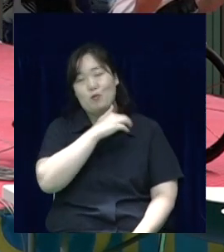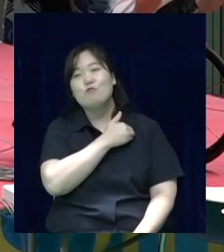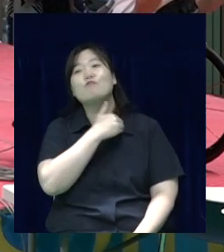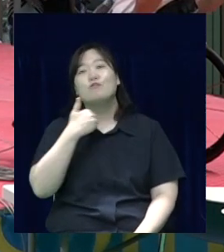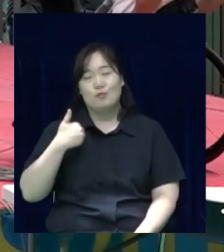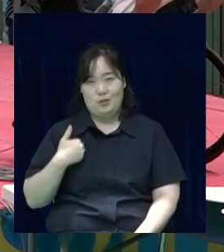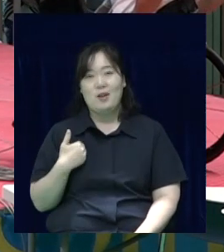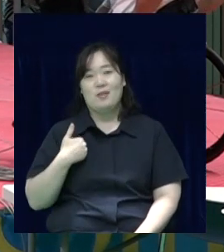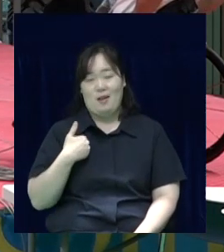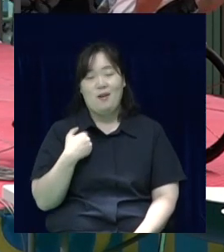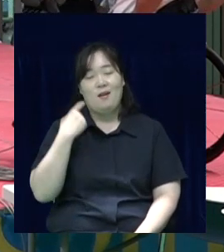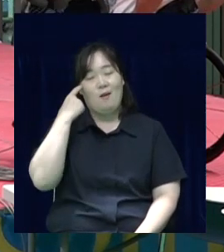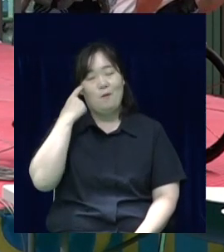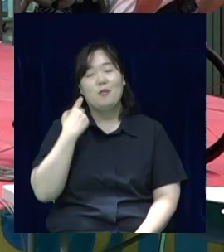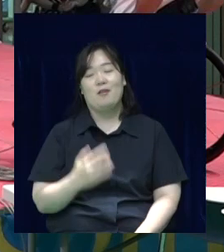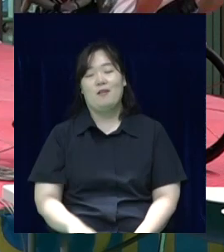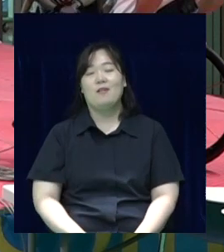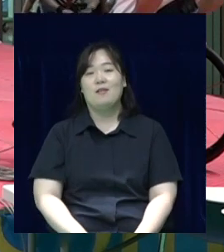있겠고요.